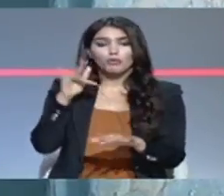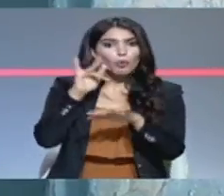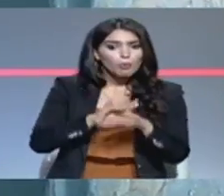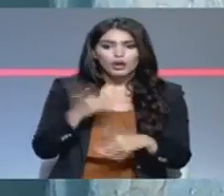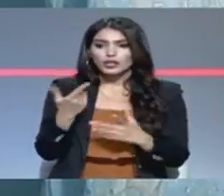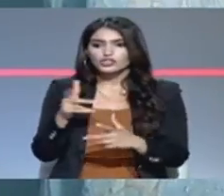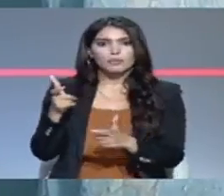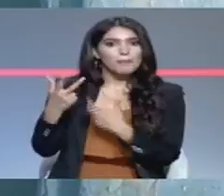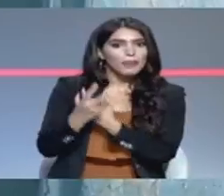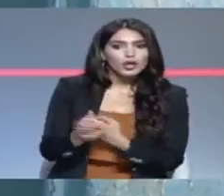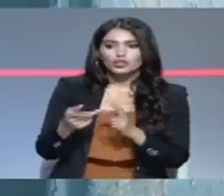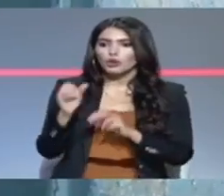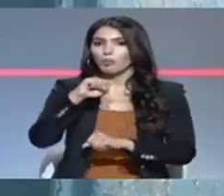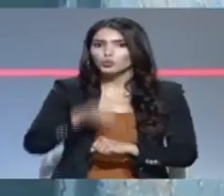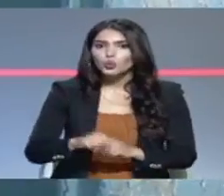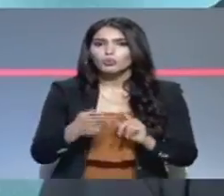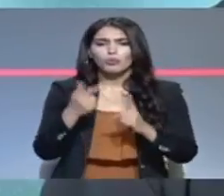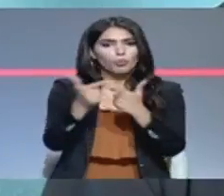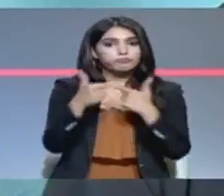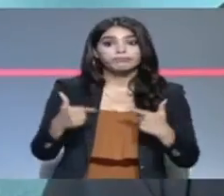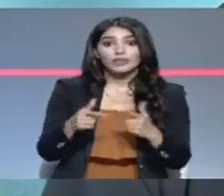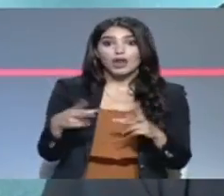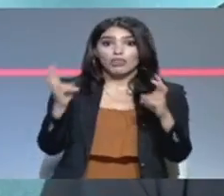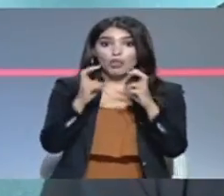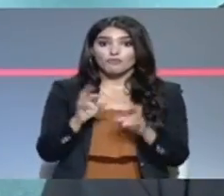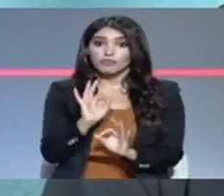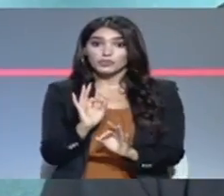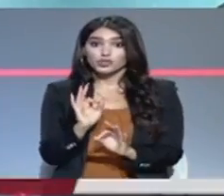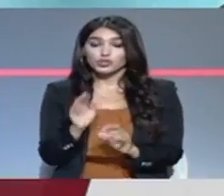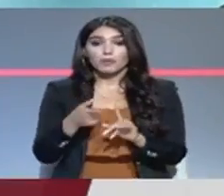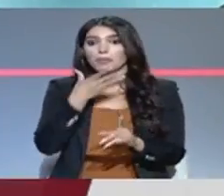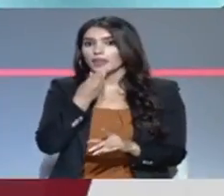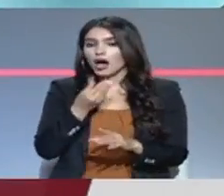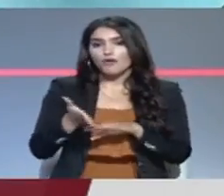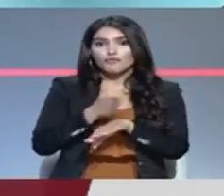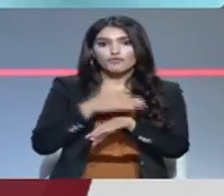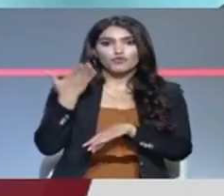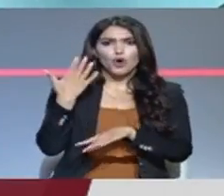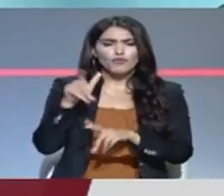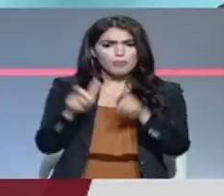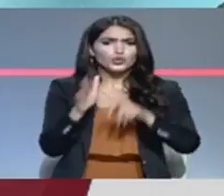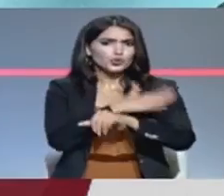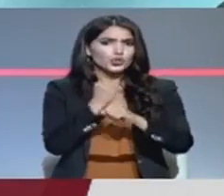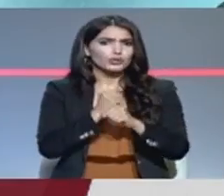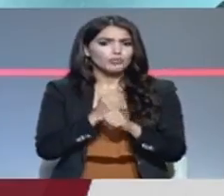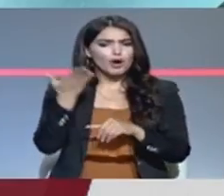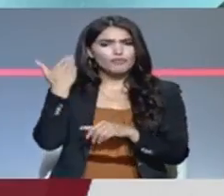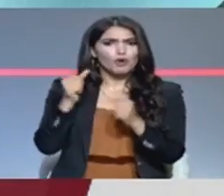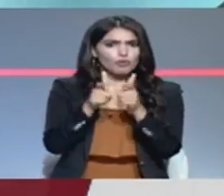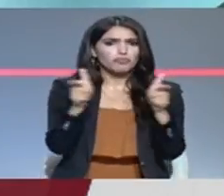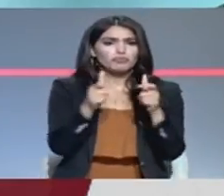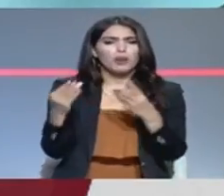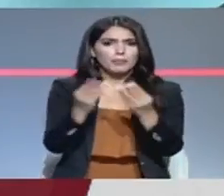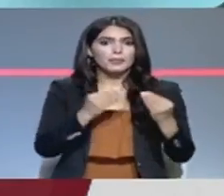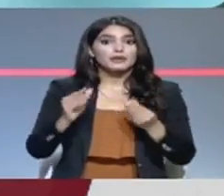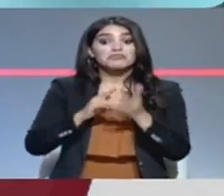ينجم يتبركز ينجم يدوخ ما يعلم به حتى حد. كان ثم خدمة، كان ثم سيركيلاسيون، كان ثم إفكتيف، كان ثم برشا